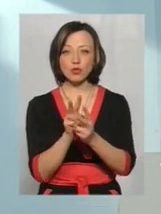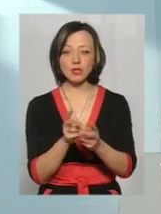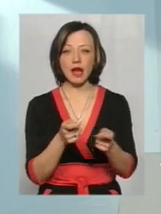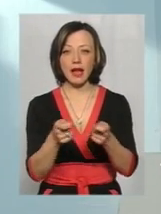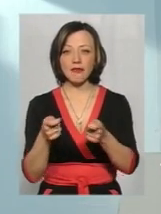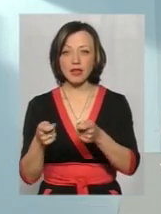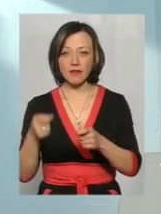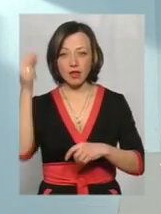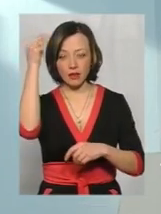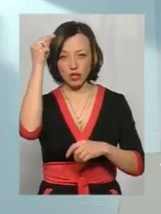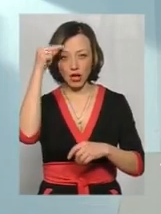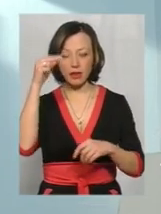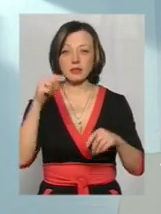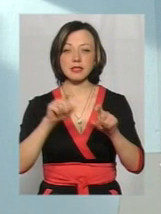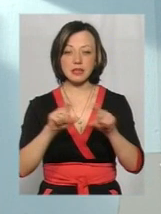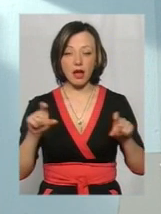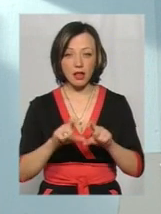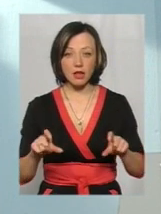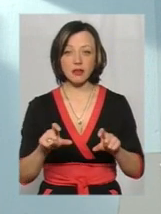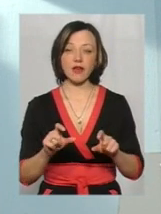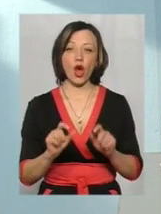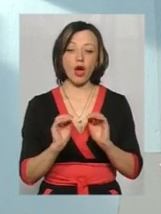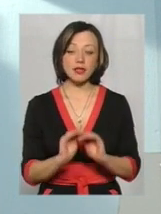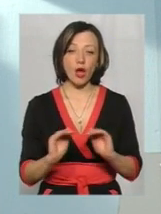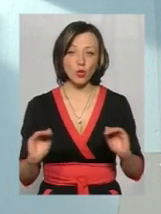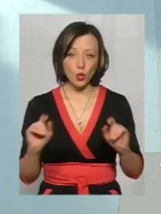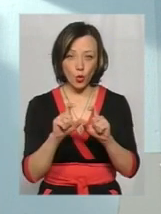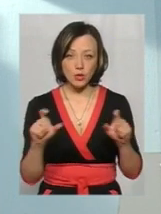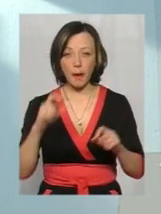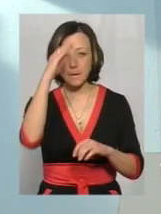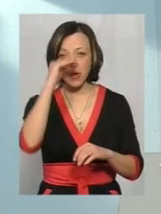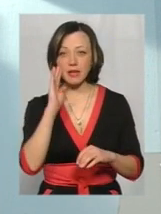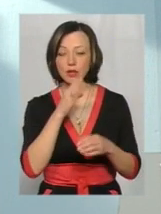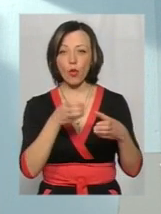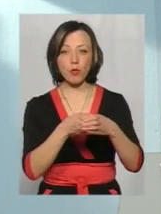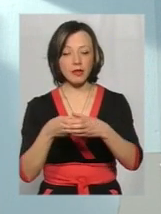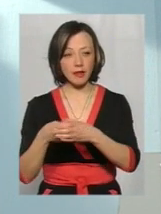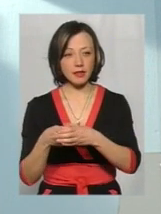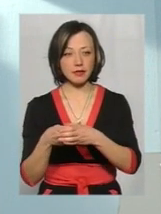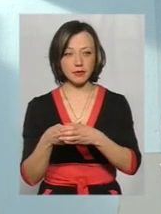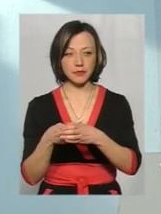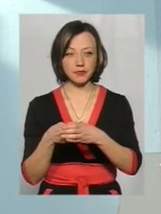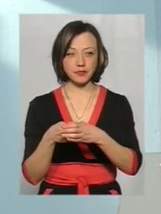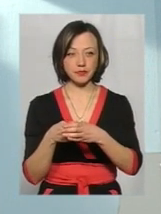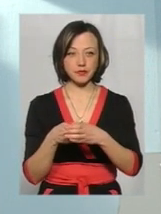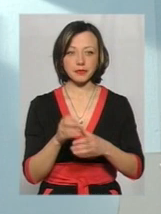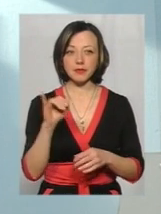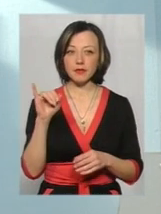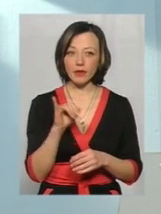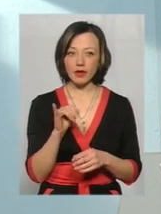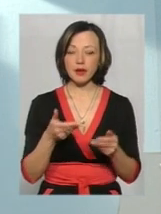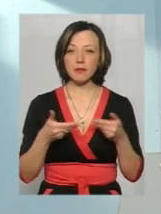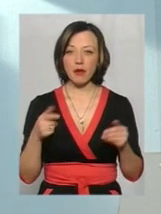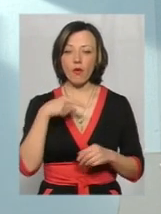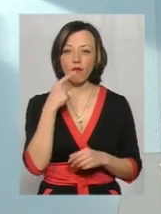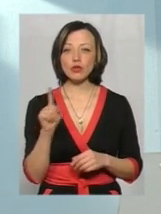керівників навчальних закладів, дошкільних навчальних закладів, батьківських комітетів. І, власне, ми говорили про